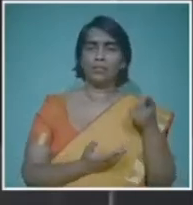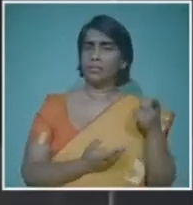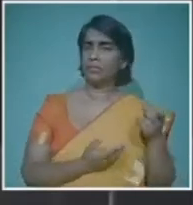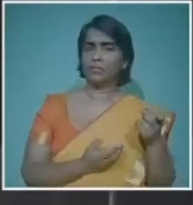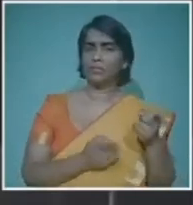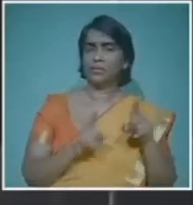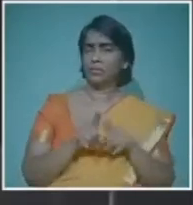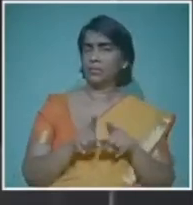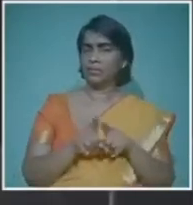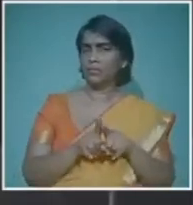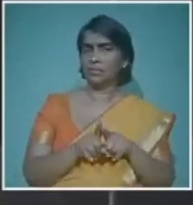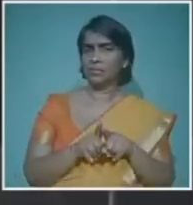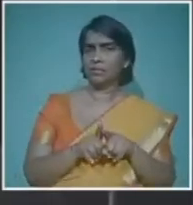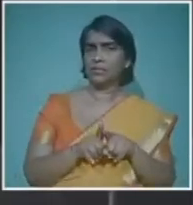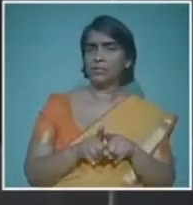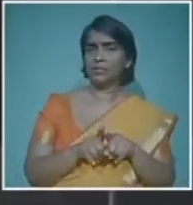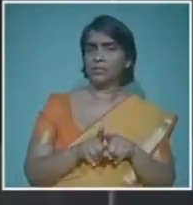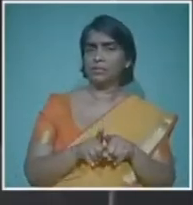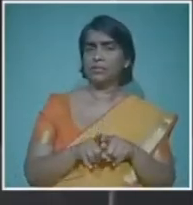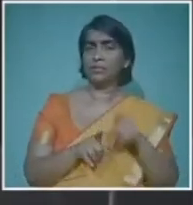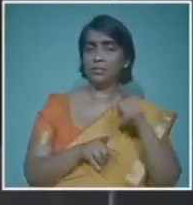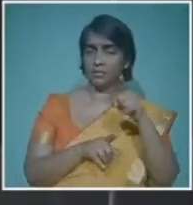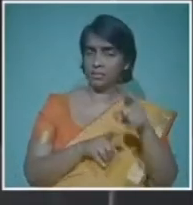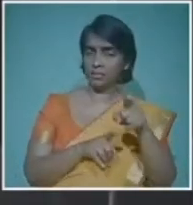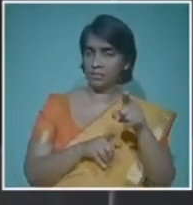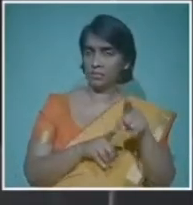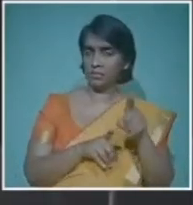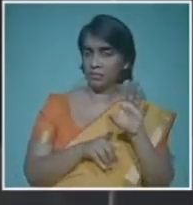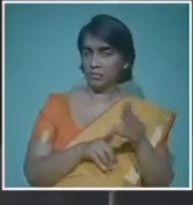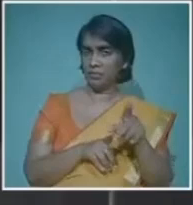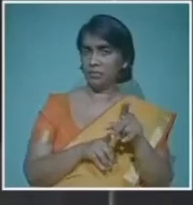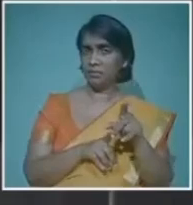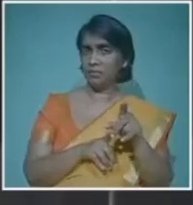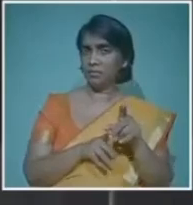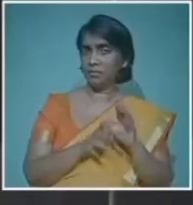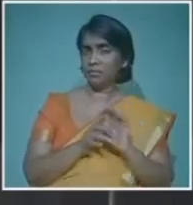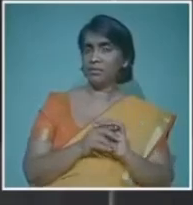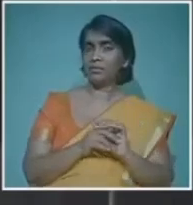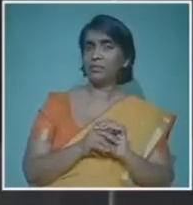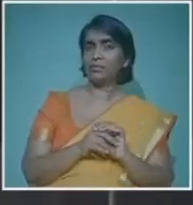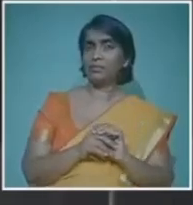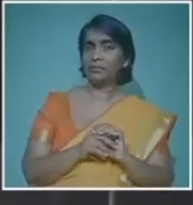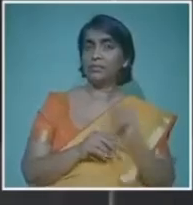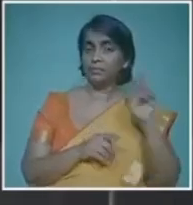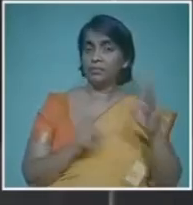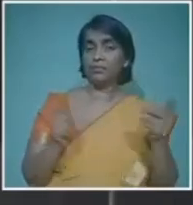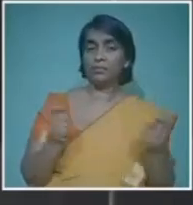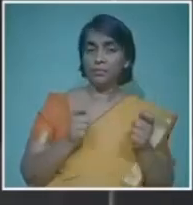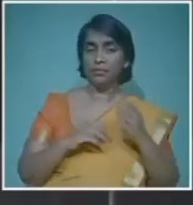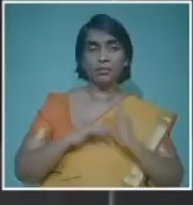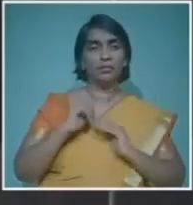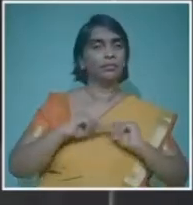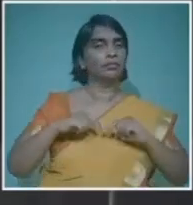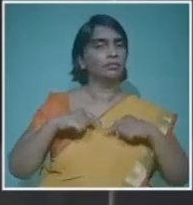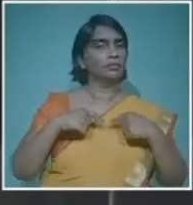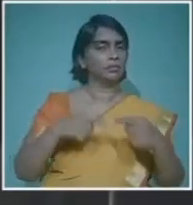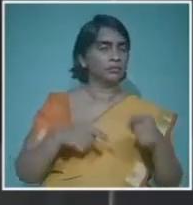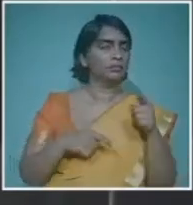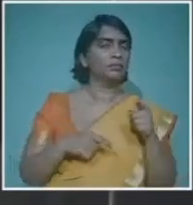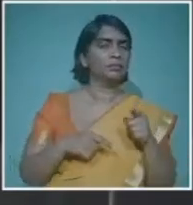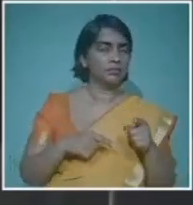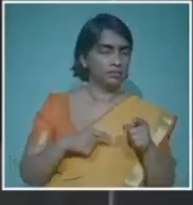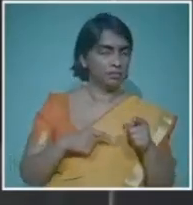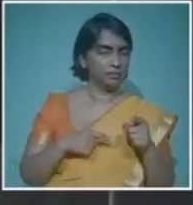එතකොට එහෙම වුණාම වෙන්නේ ඔබතුමා මේ මේ මේ මේ ඒ වෙළඳ පොළ